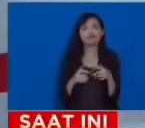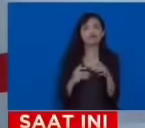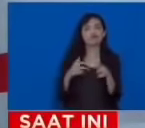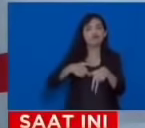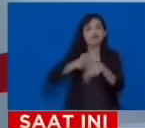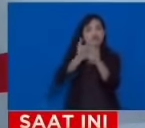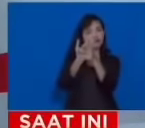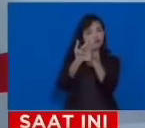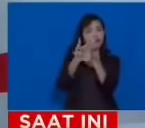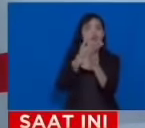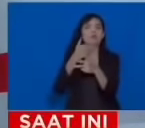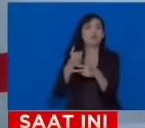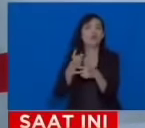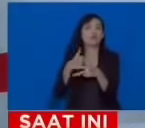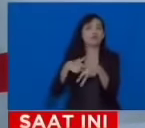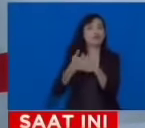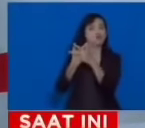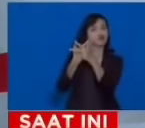kita miliki.